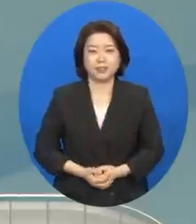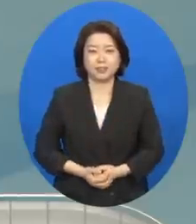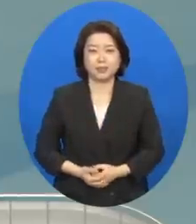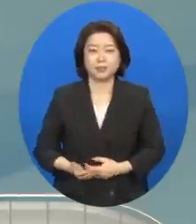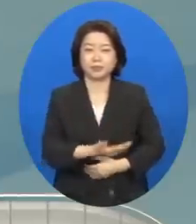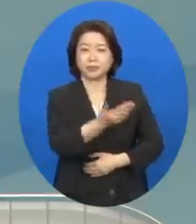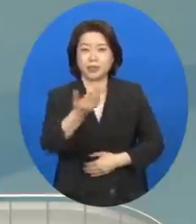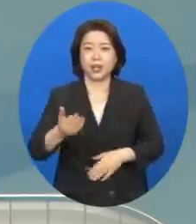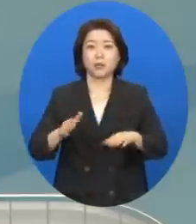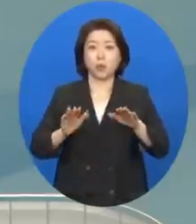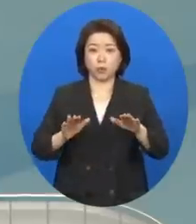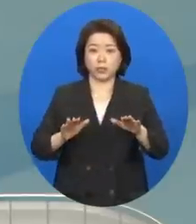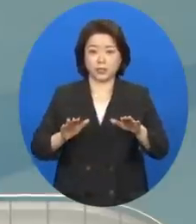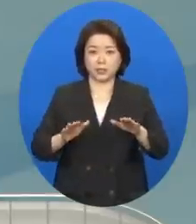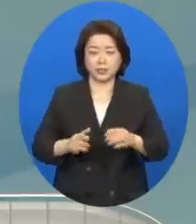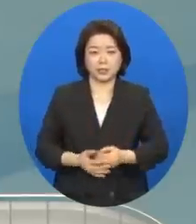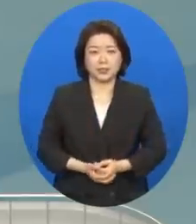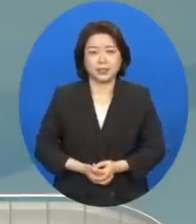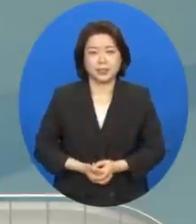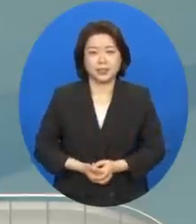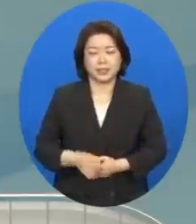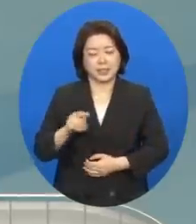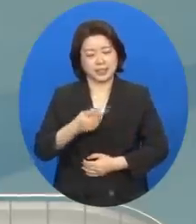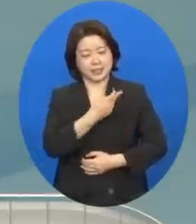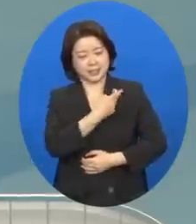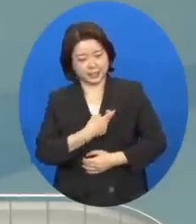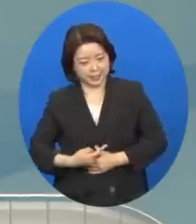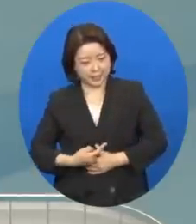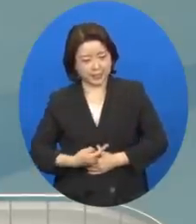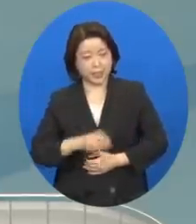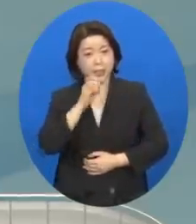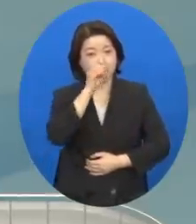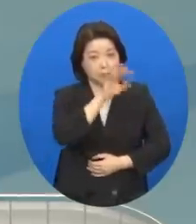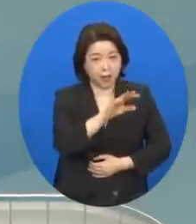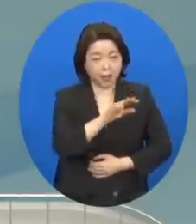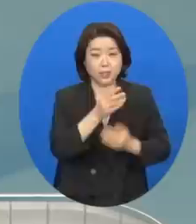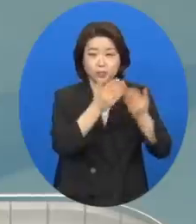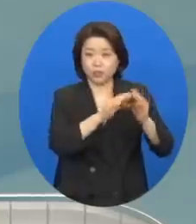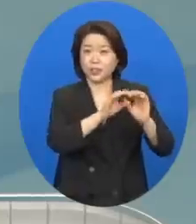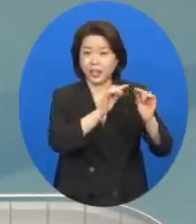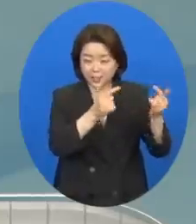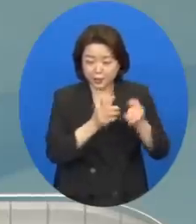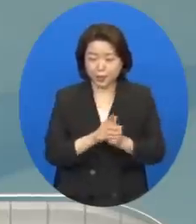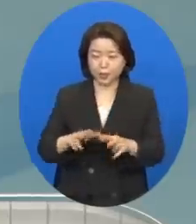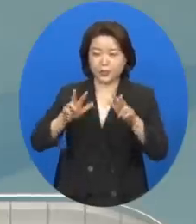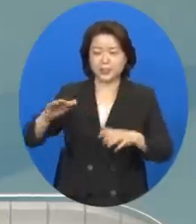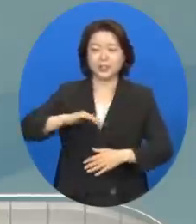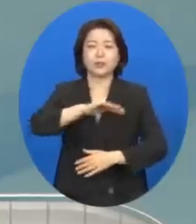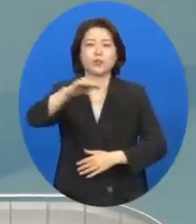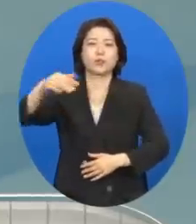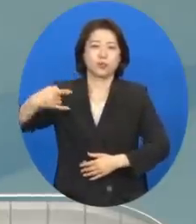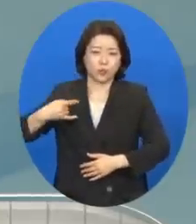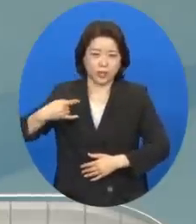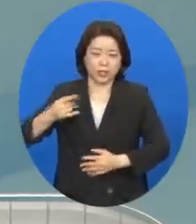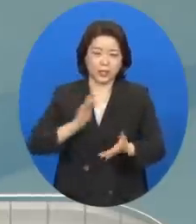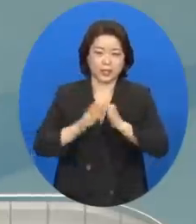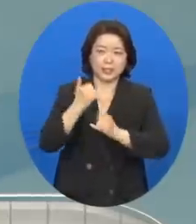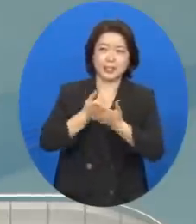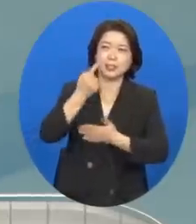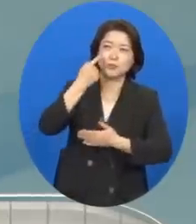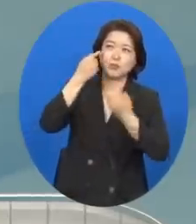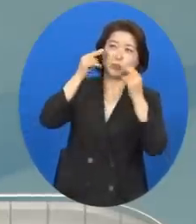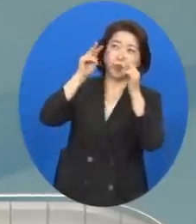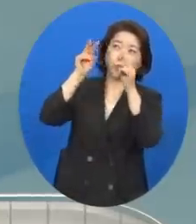여러분, 오늘 이 제자들에게만 주시는 말씀이 아니고 지금 우리들에게 예수님을 눈으로